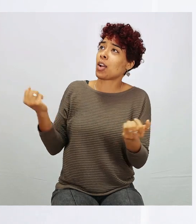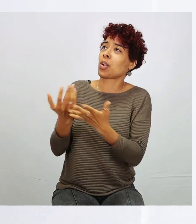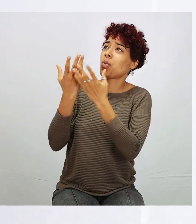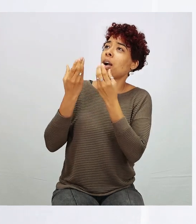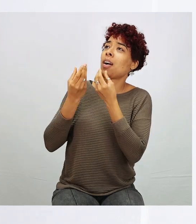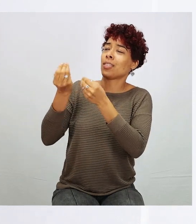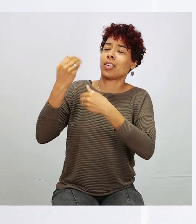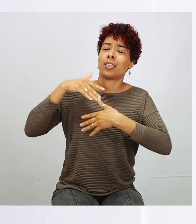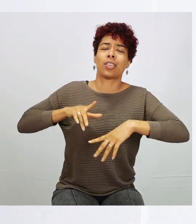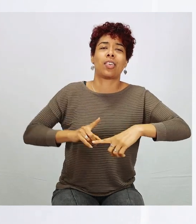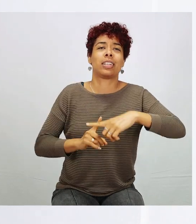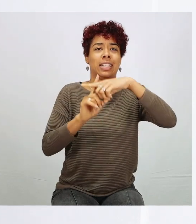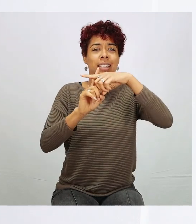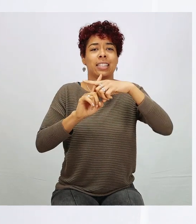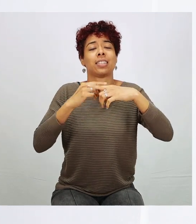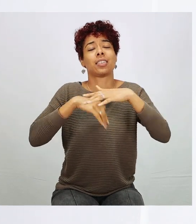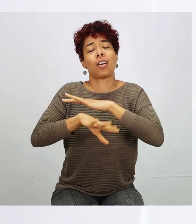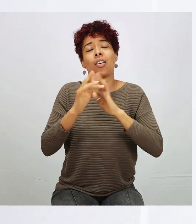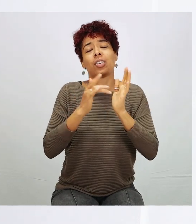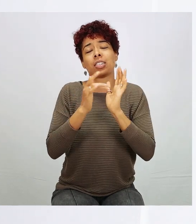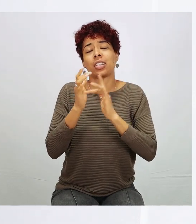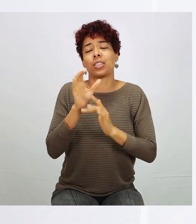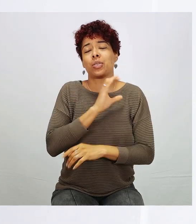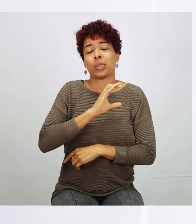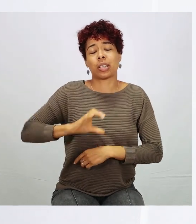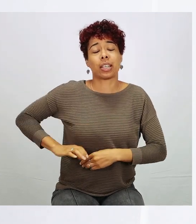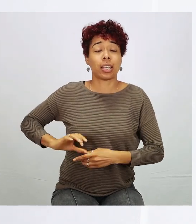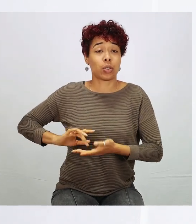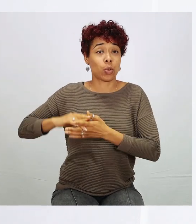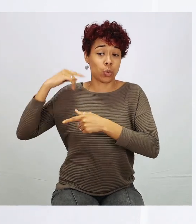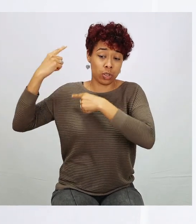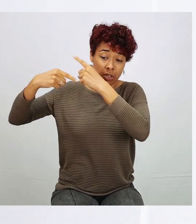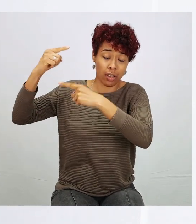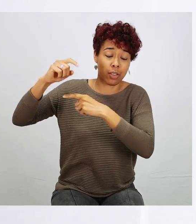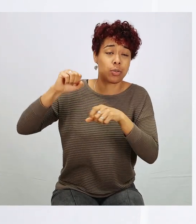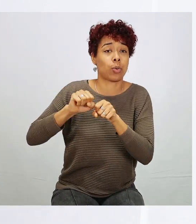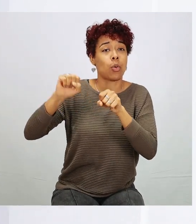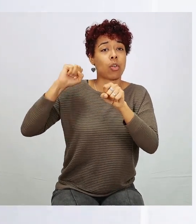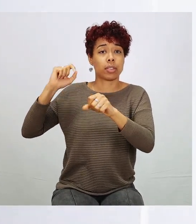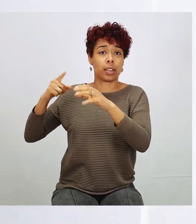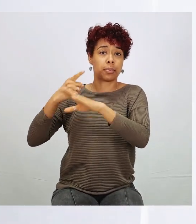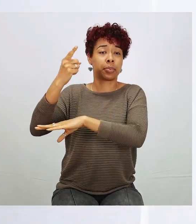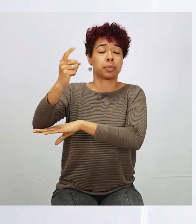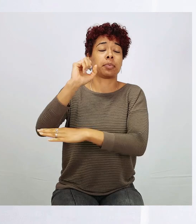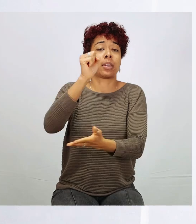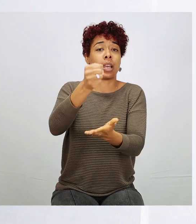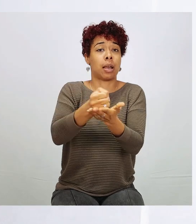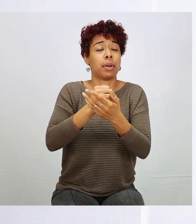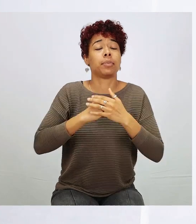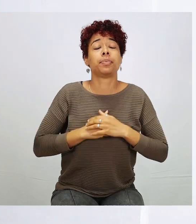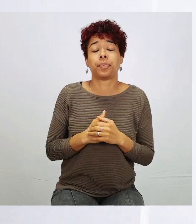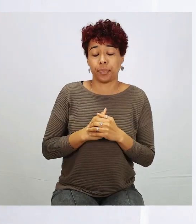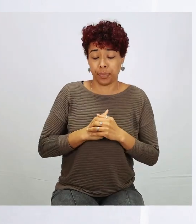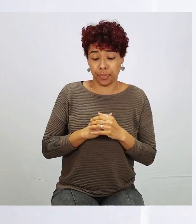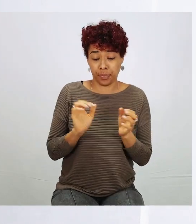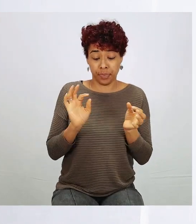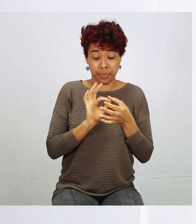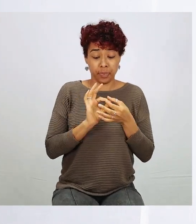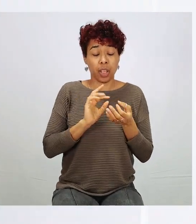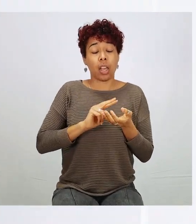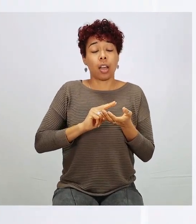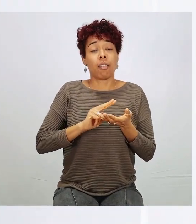dans l'Église et en Jésus-Christ, dans toutes les générations, au siècle des siècles. Amen. En parole de vie, cette phrase nous